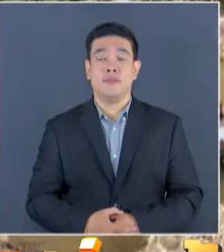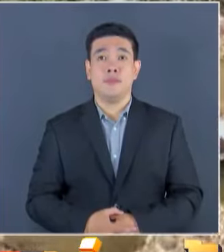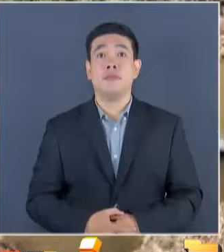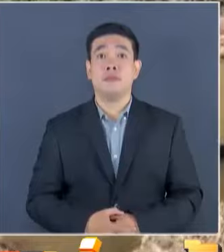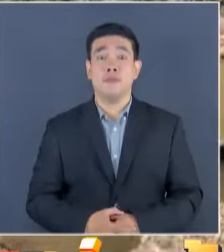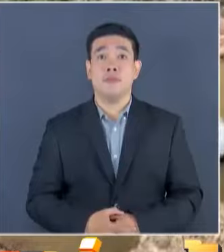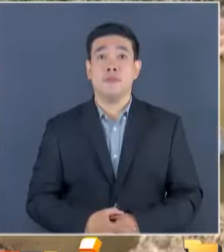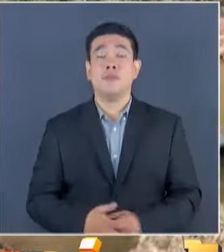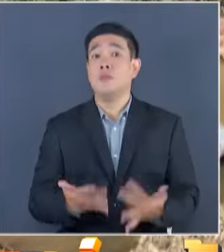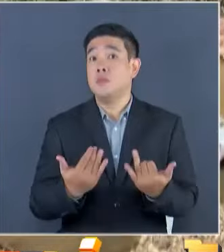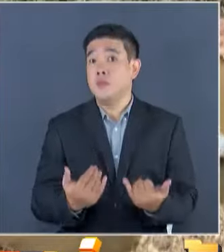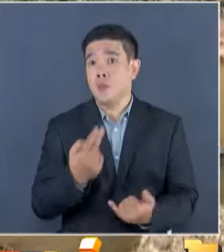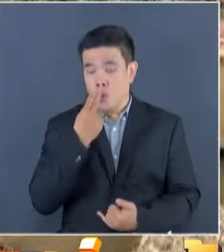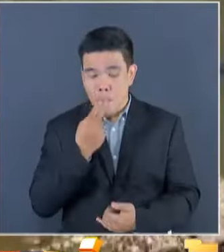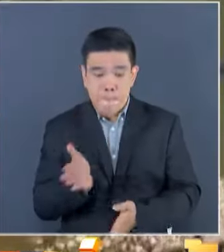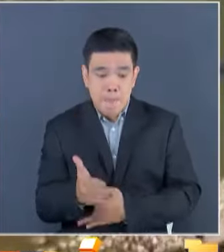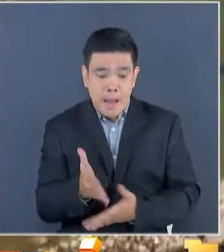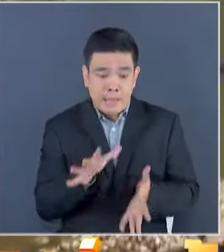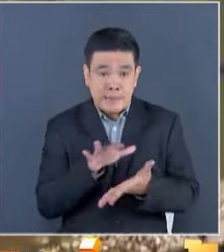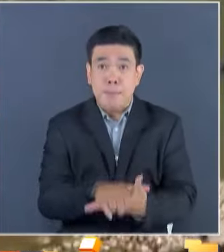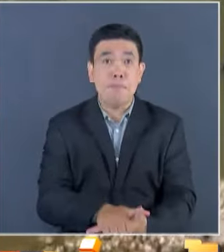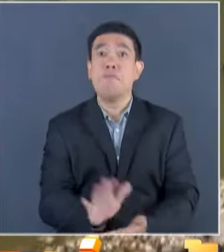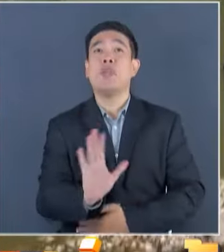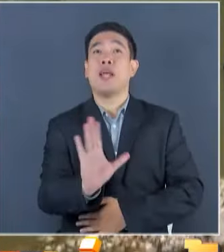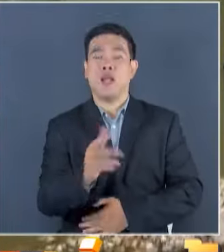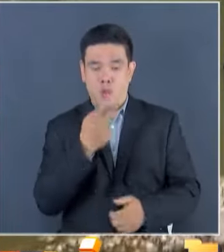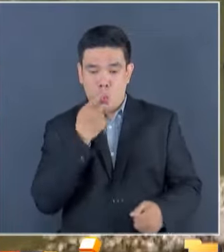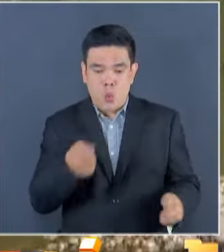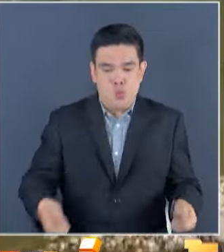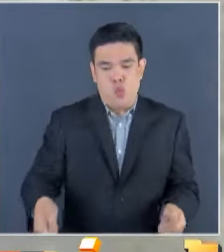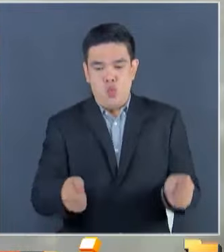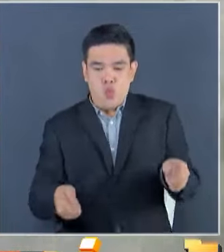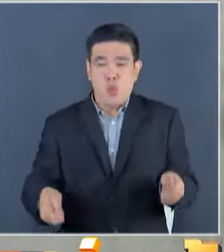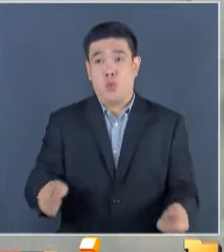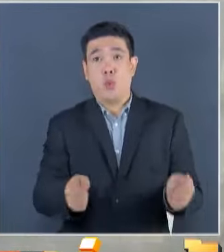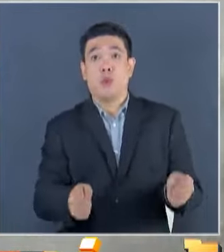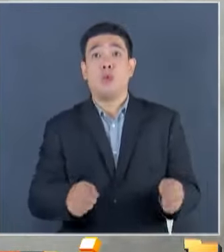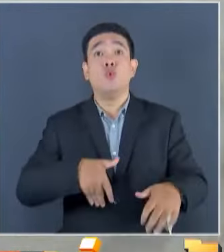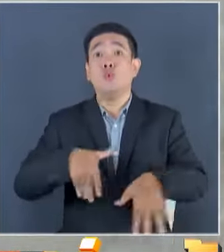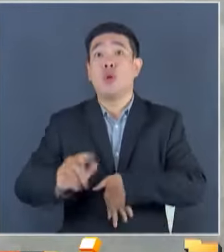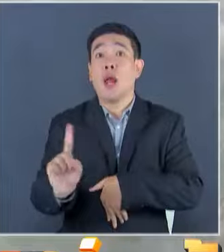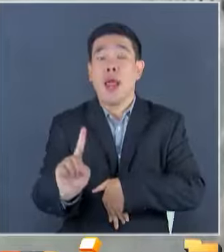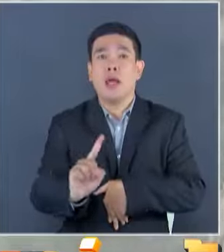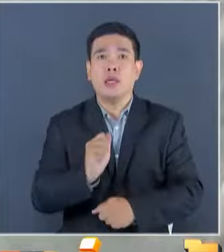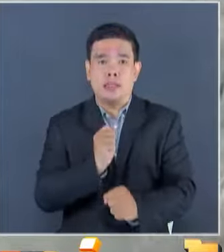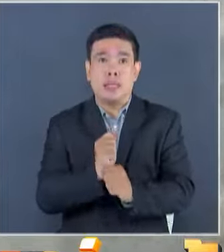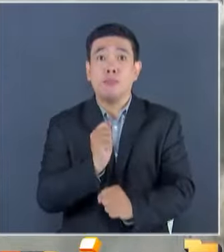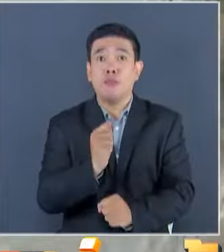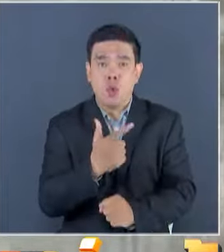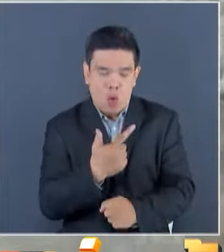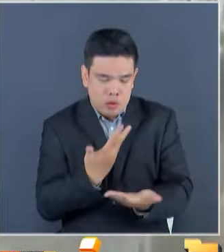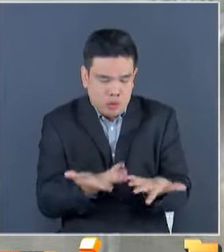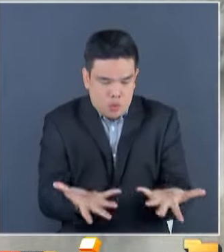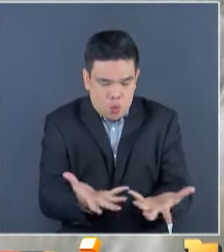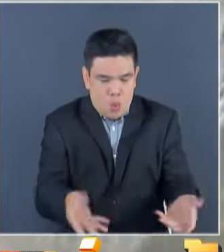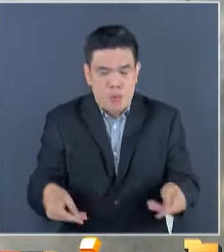นี่ครับคุณผู้ชมครับที่เห็นนี้เขาไม่ได้หาปลานะครับคุณผู้ชมครับแต่ว่านี่คือการที่ชาวบ้านเนี่ยกำลังทำการร่อนทองฮะ